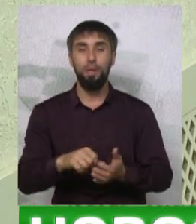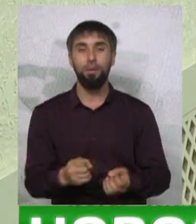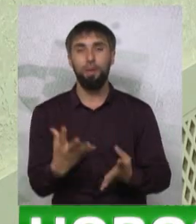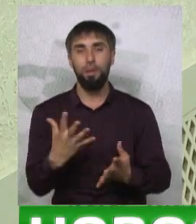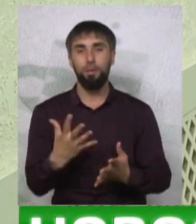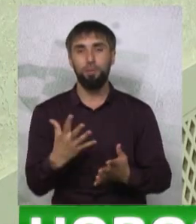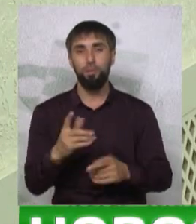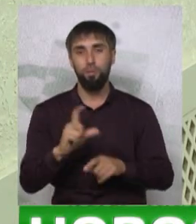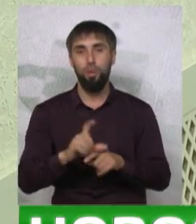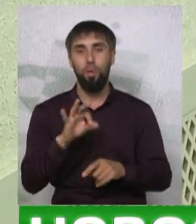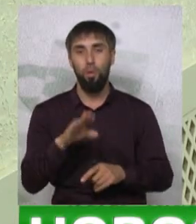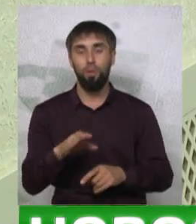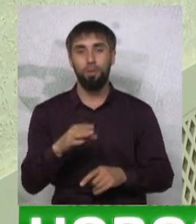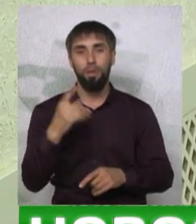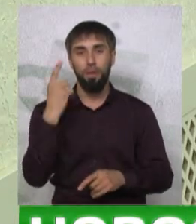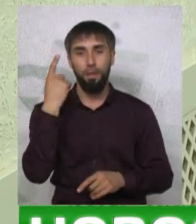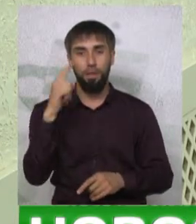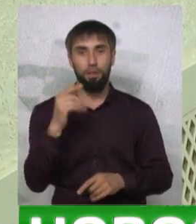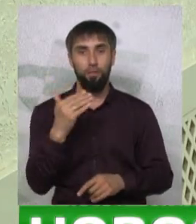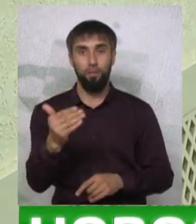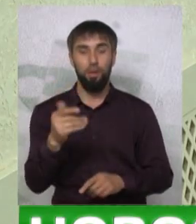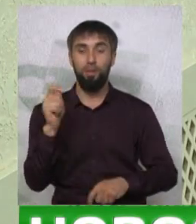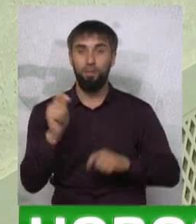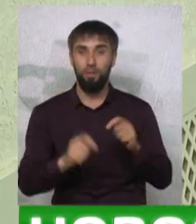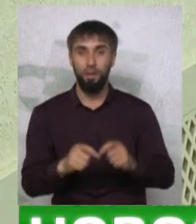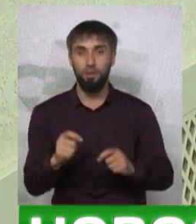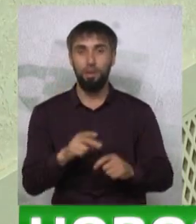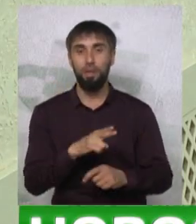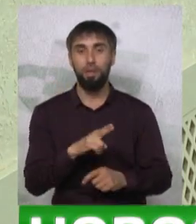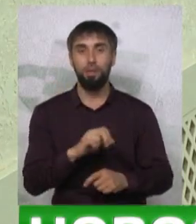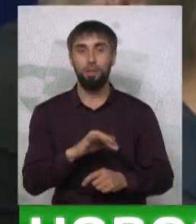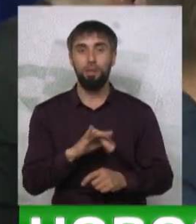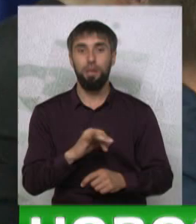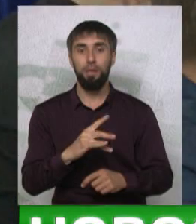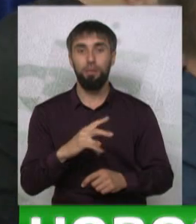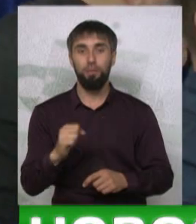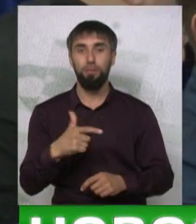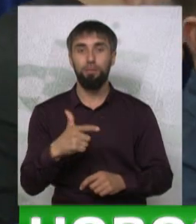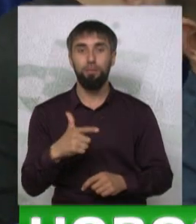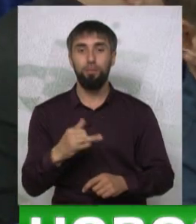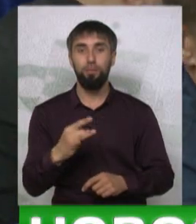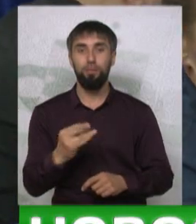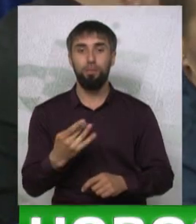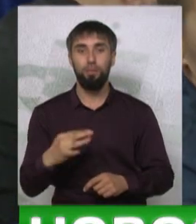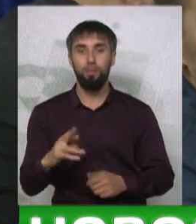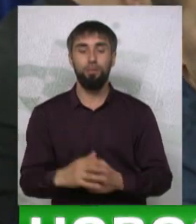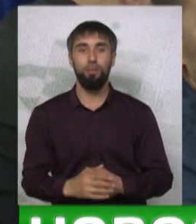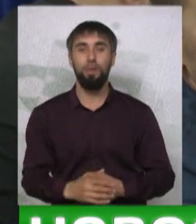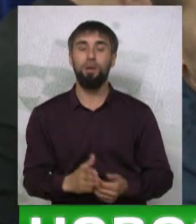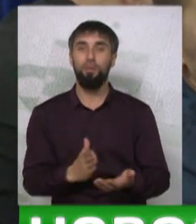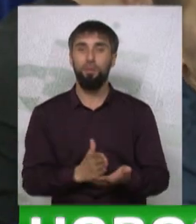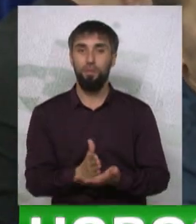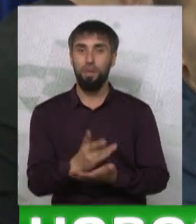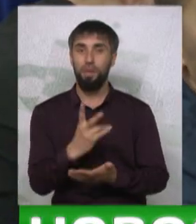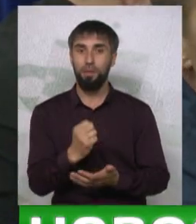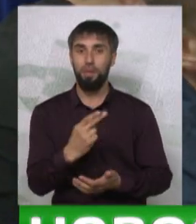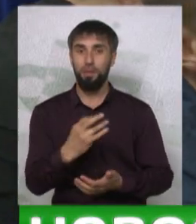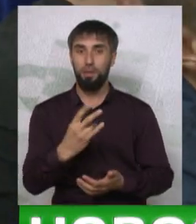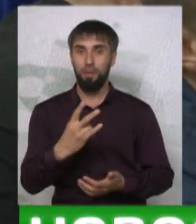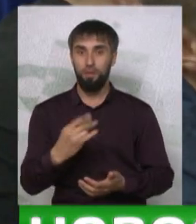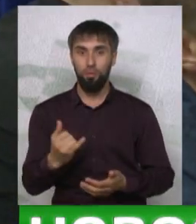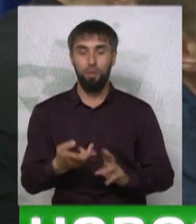несколько напутственных слов от идейного вдохновителя этого фестиваля Дианы Гурской. Выходить на сцену – это для нас с вами